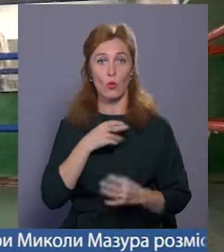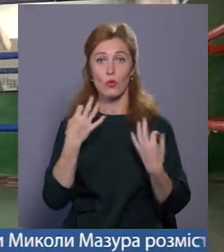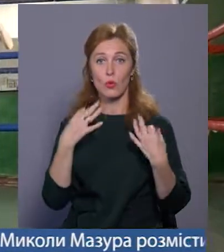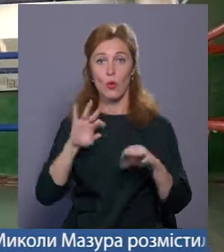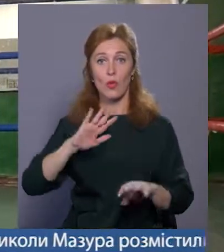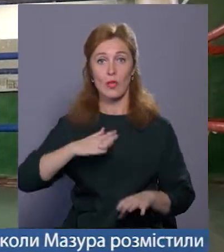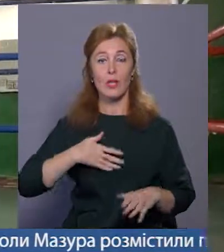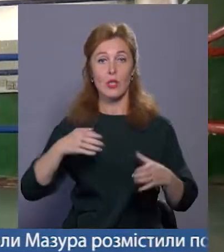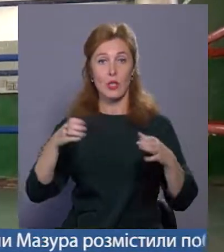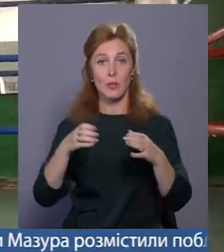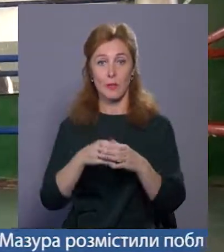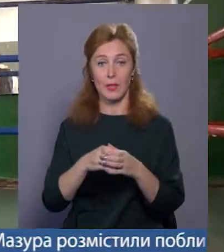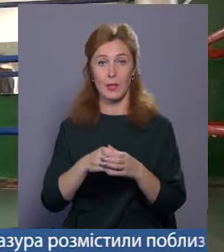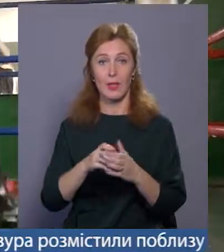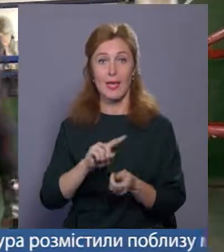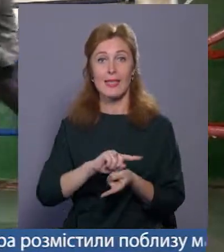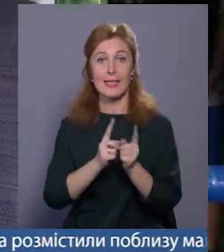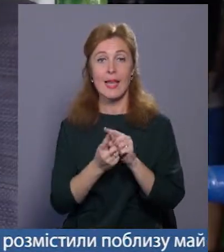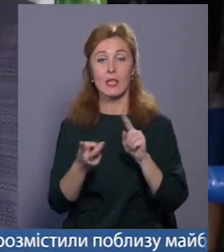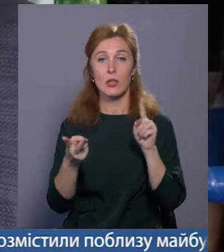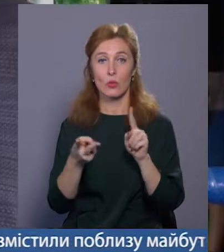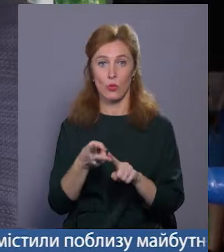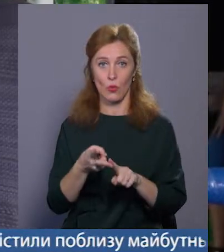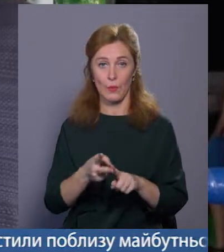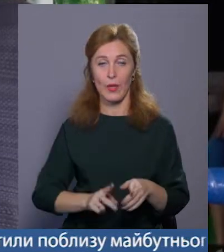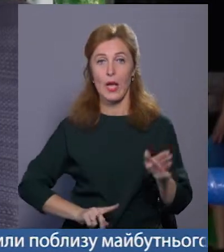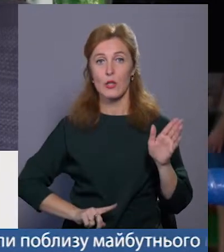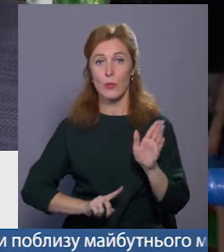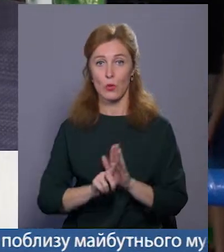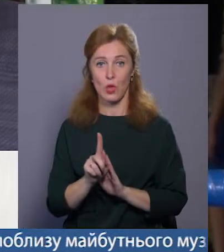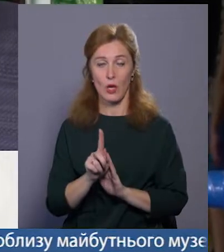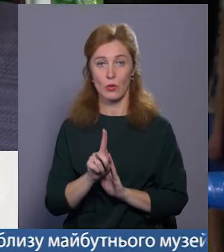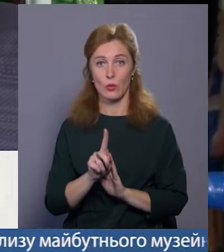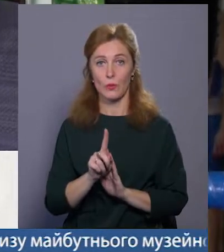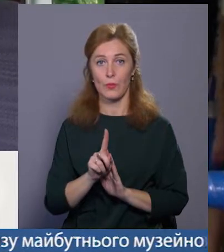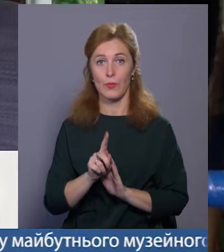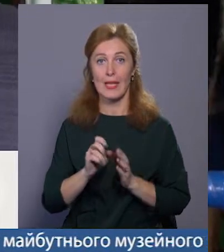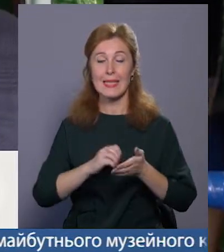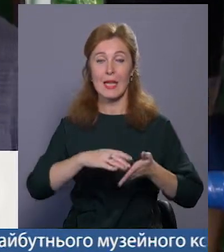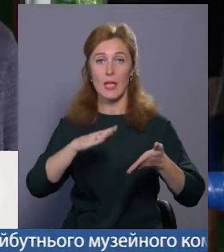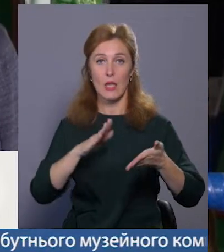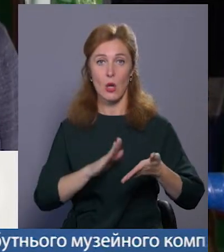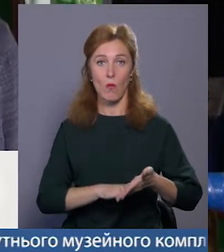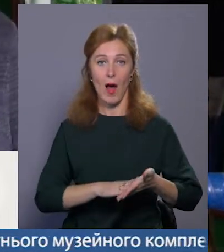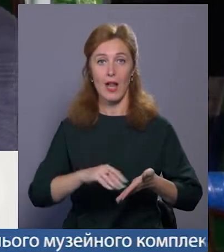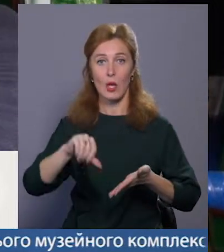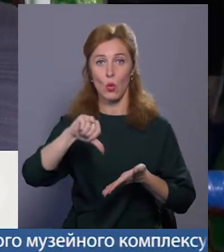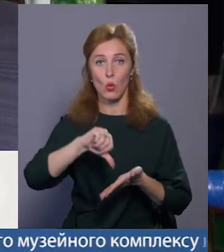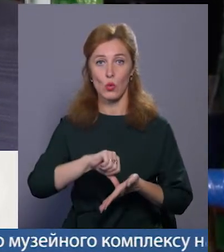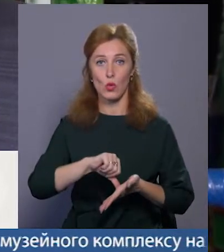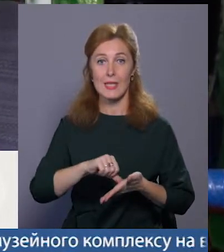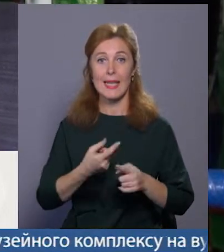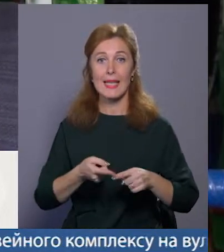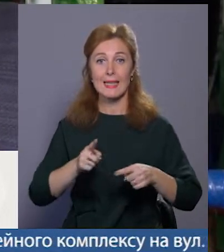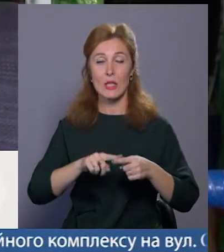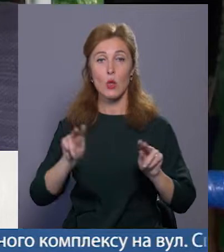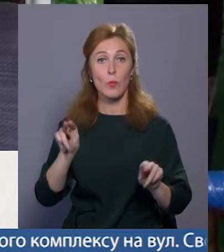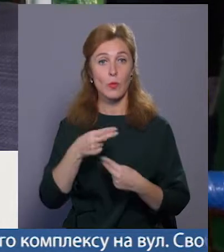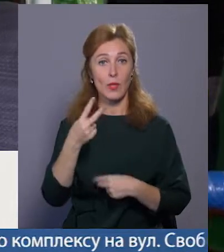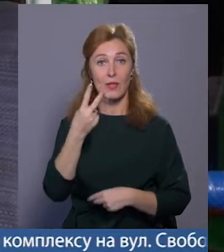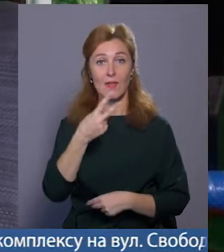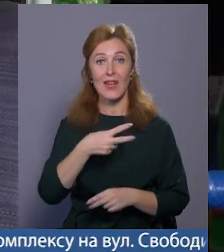у командному заліку стати другою. Спочатку задекларували участь на цьому чемпіонаті